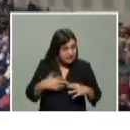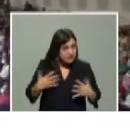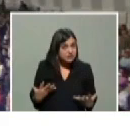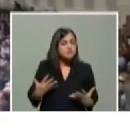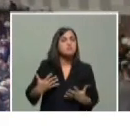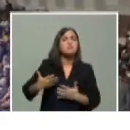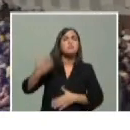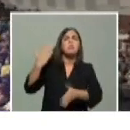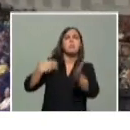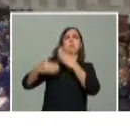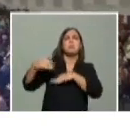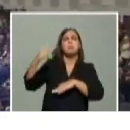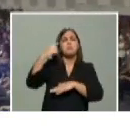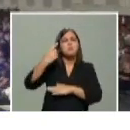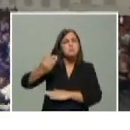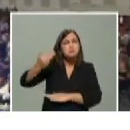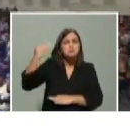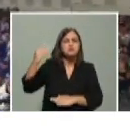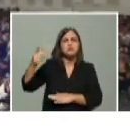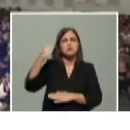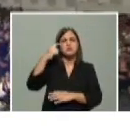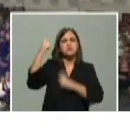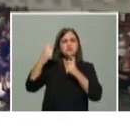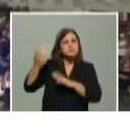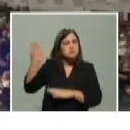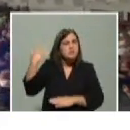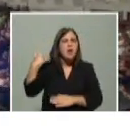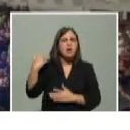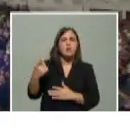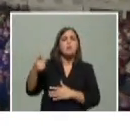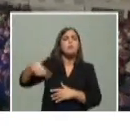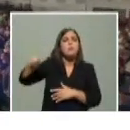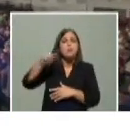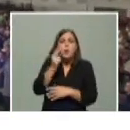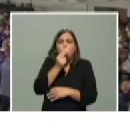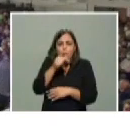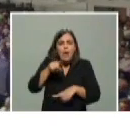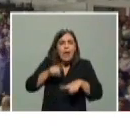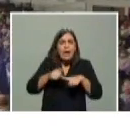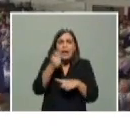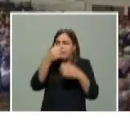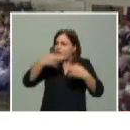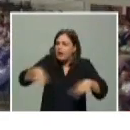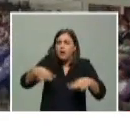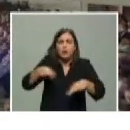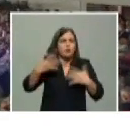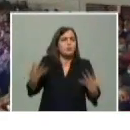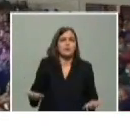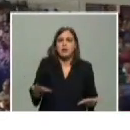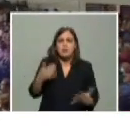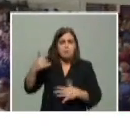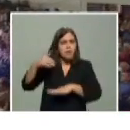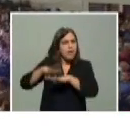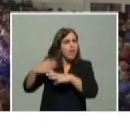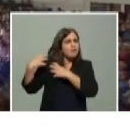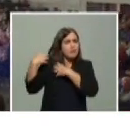ώστε να το πάρεις στο άλλο σύστημα? Μια λογική, δεν ξέρω. Τα τεχνικά δεν μπορώ να τα ξέρω. Ούτε εγώ δεν μπορώ να το γνωρίζω. Αλλά οπωσδήποτε, αν